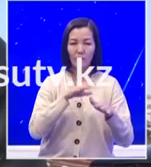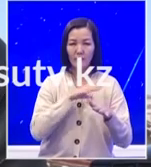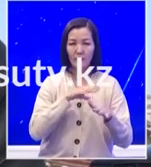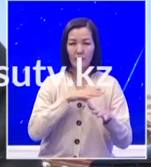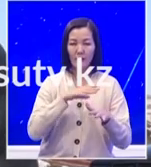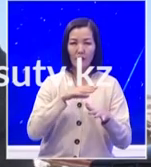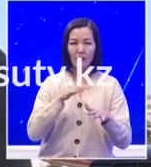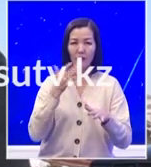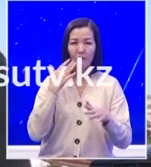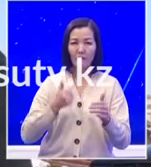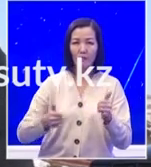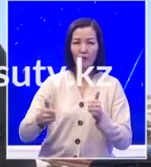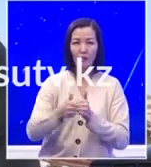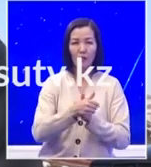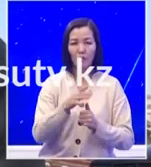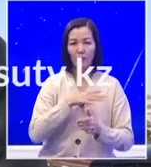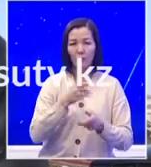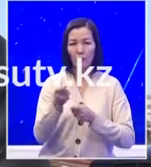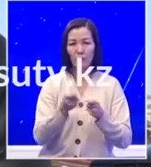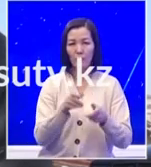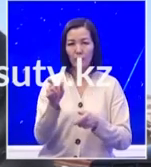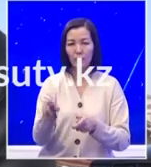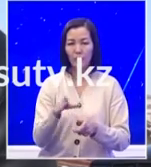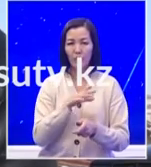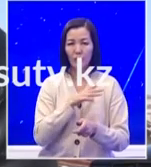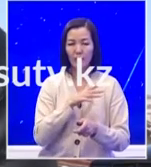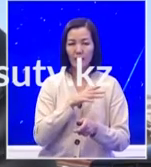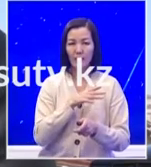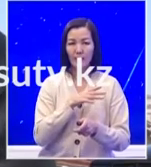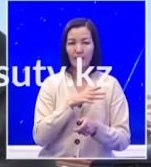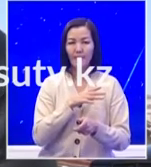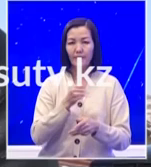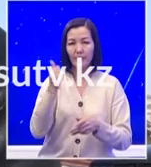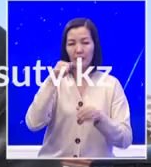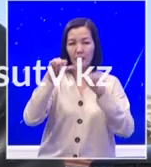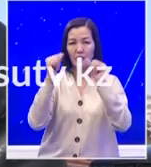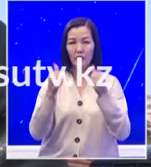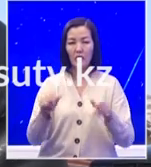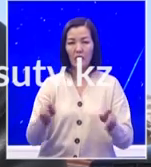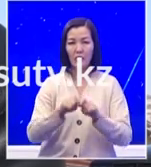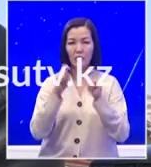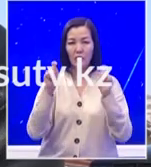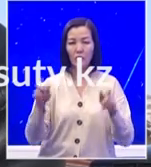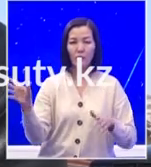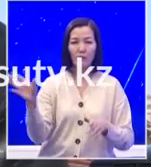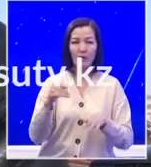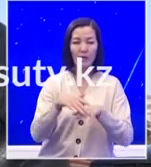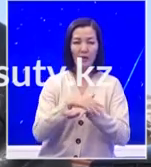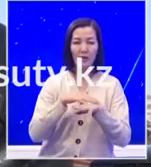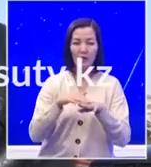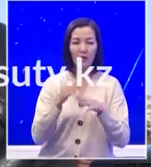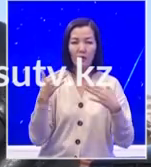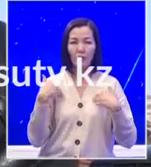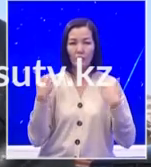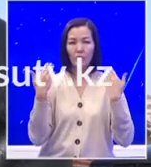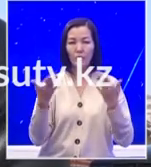қолбасшы болған батыр бабамыз. Сондықтан ескерткіштің ашылуы барша жұртшылыққа, барша